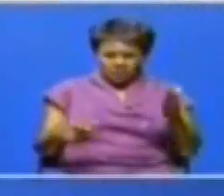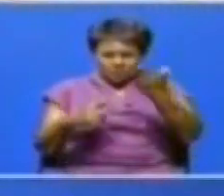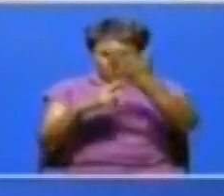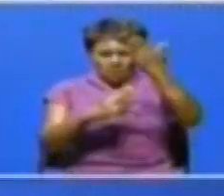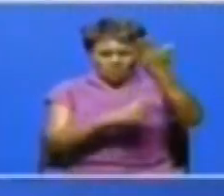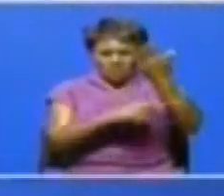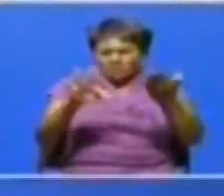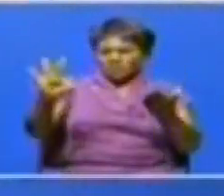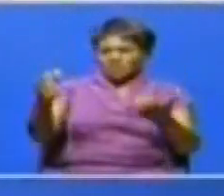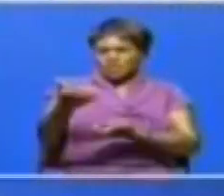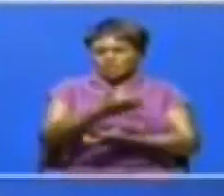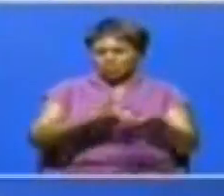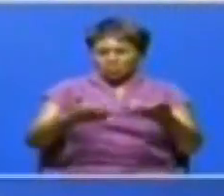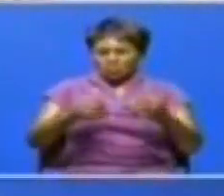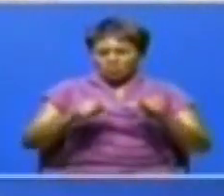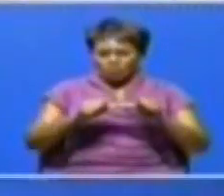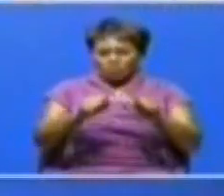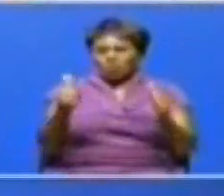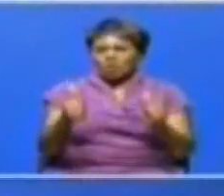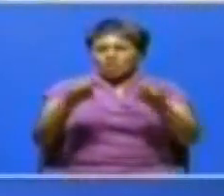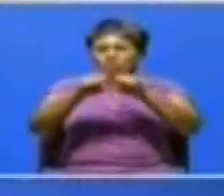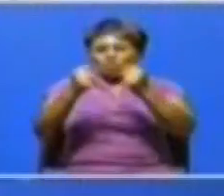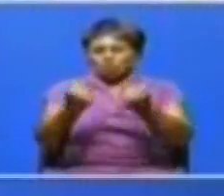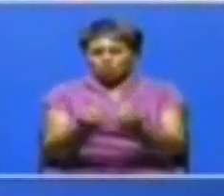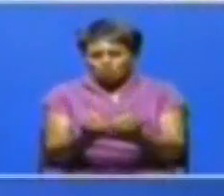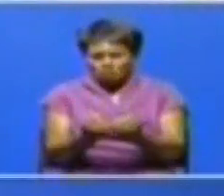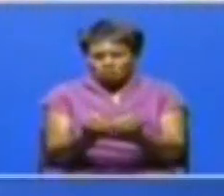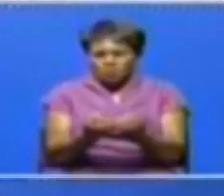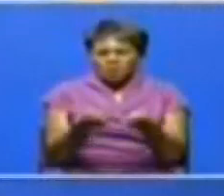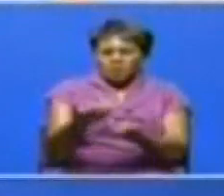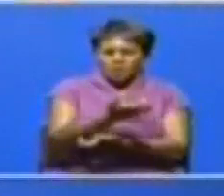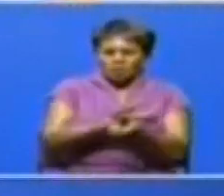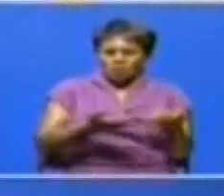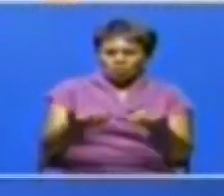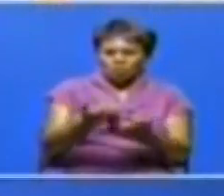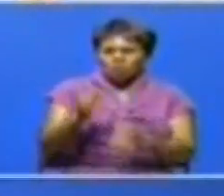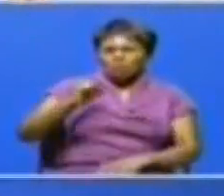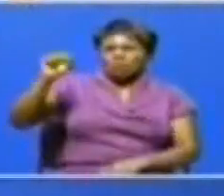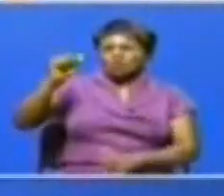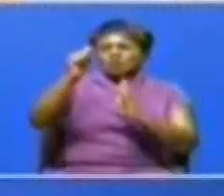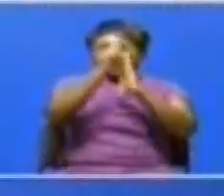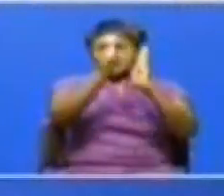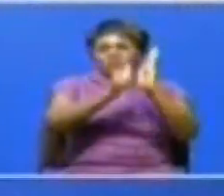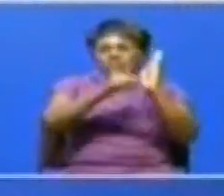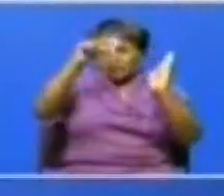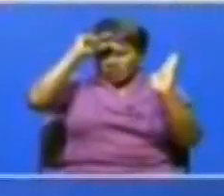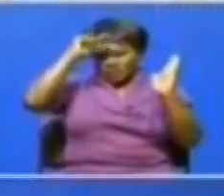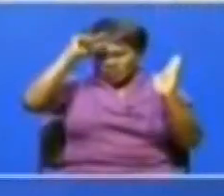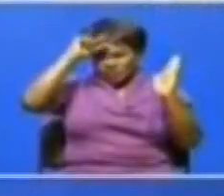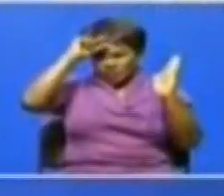za economy ziweze kusukuma vizuri kama vile socio economic na political agenda ya serikali. Kwa